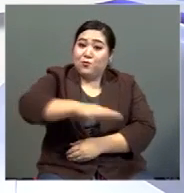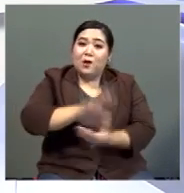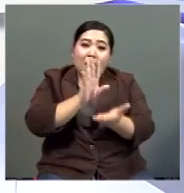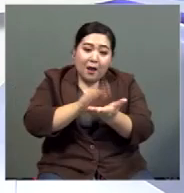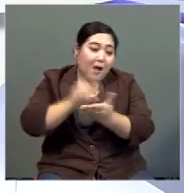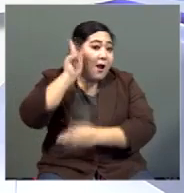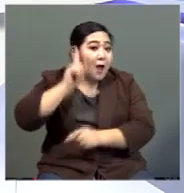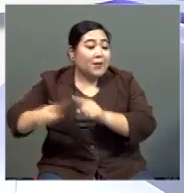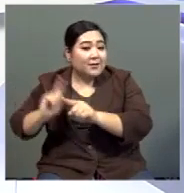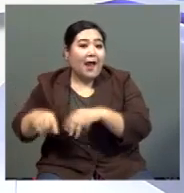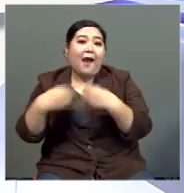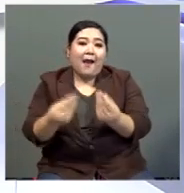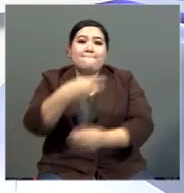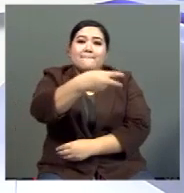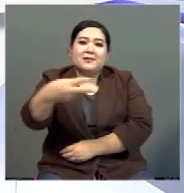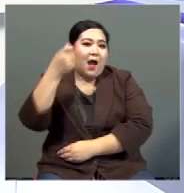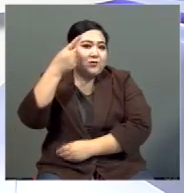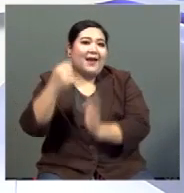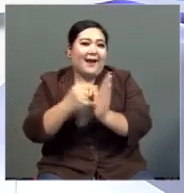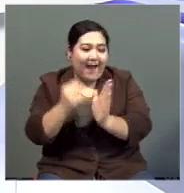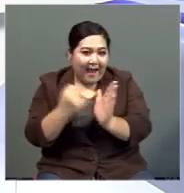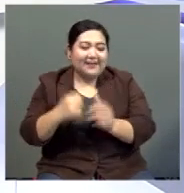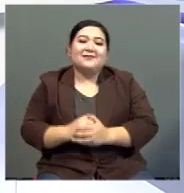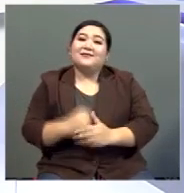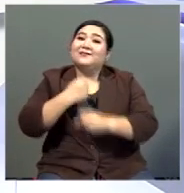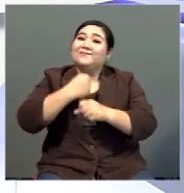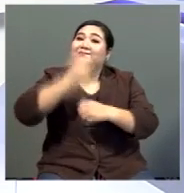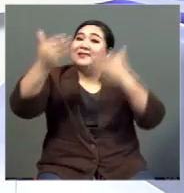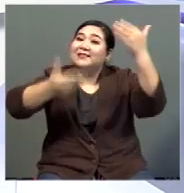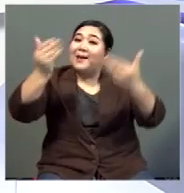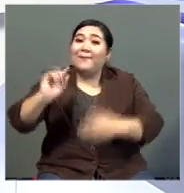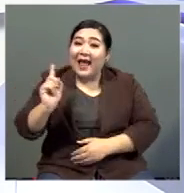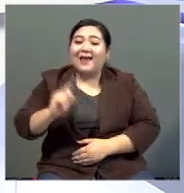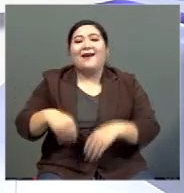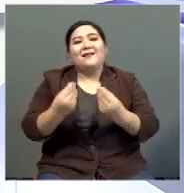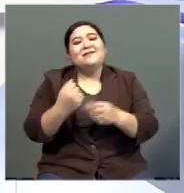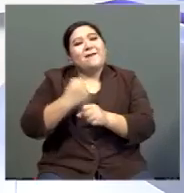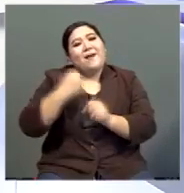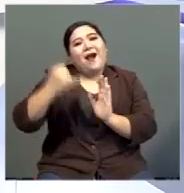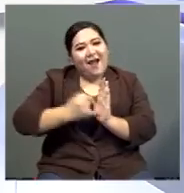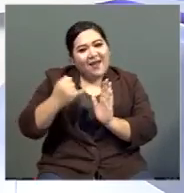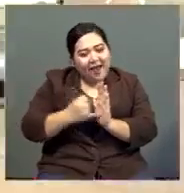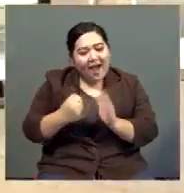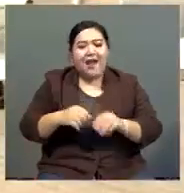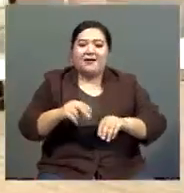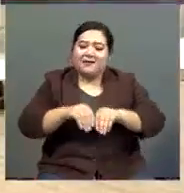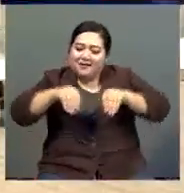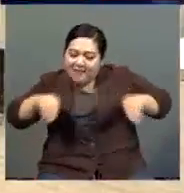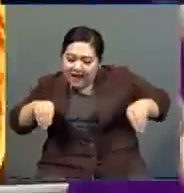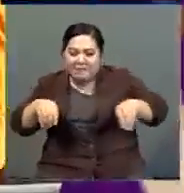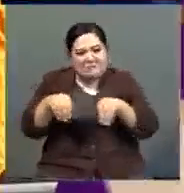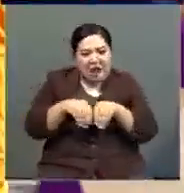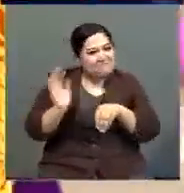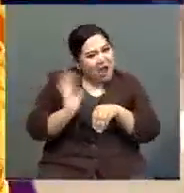ารของรัฐมากขึ้นด้วยการใช้ภาษาที่เข้าใจง่ายกิจกรรมที่จัดขึ้นในวันนี้ก็เน้นความเรียบง่ายค่ะเป็นการเว้นระยะห่างท